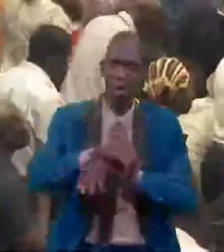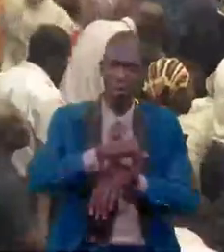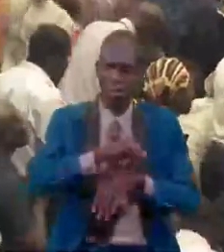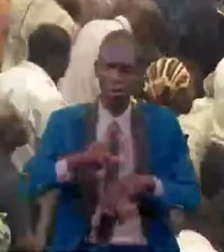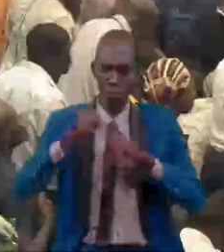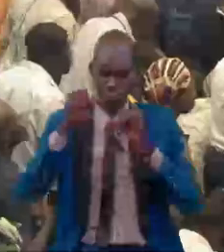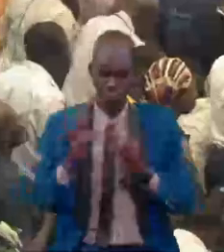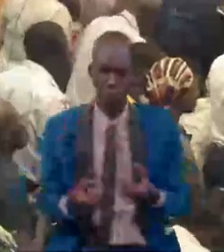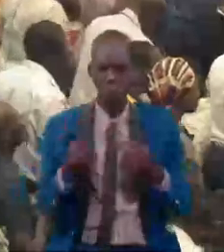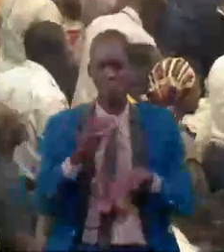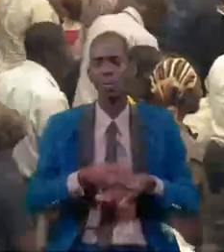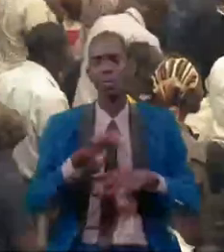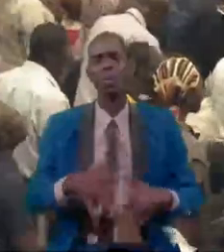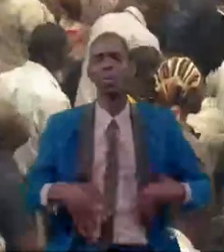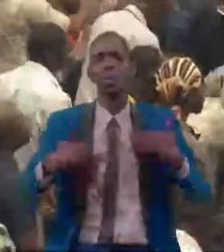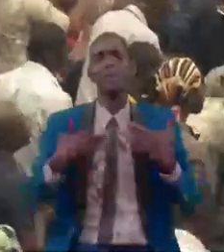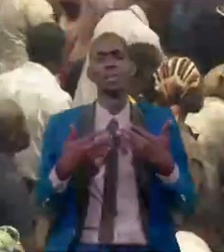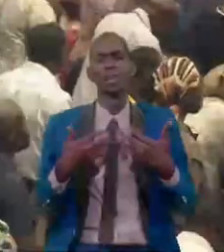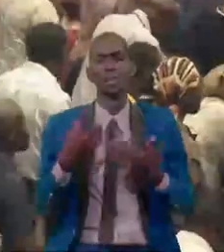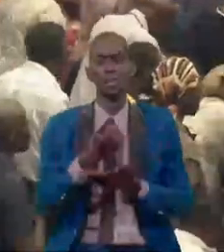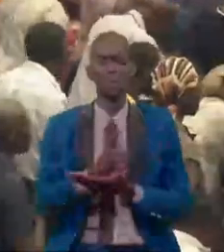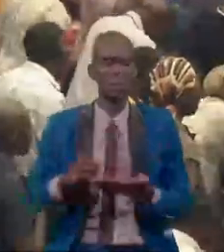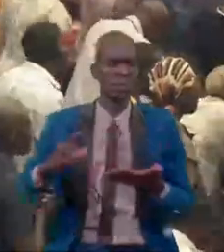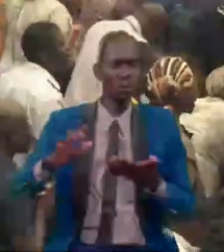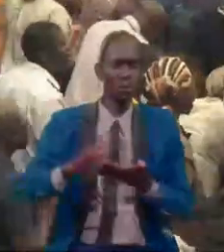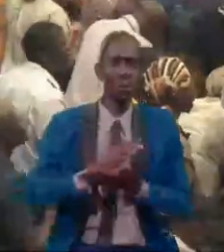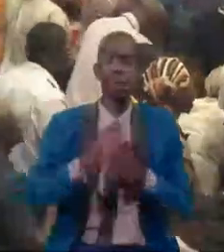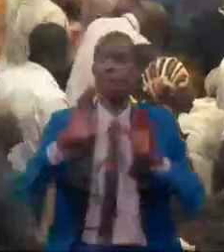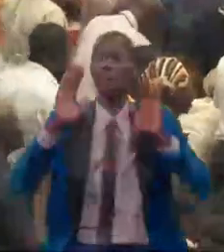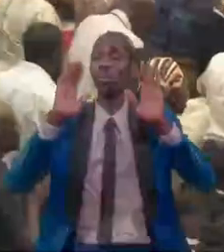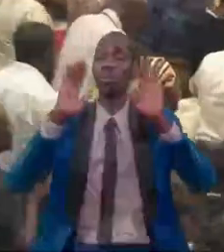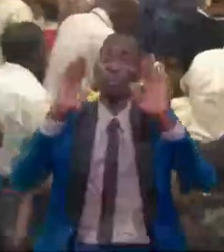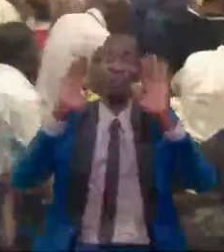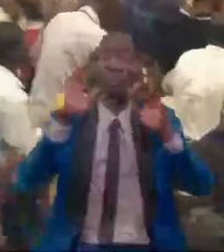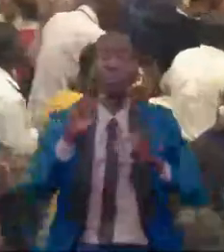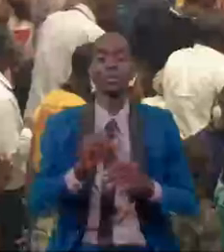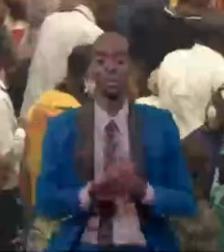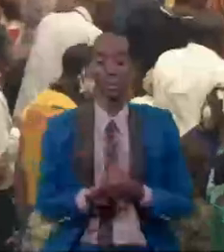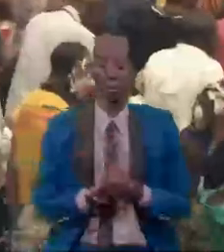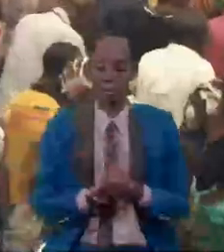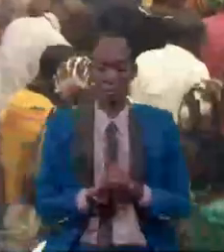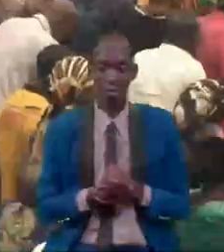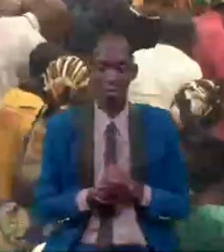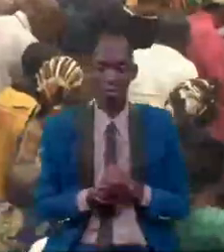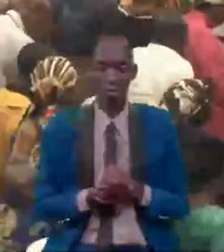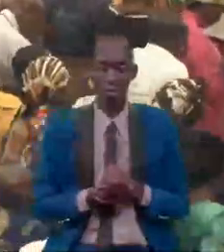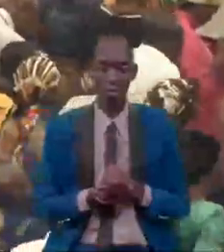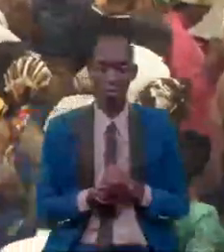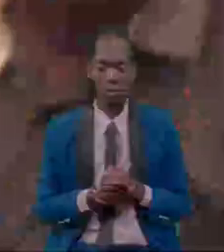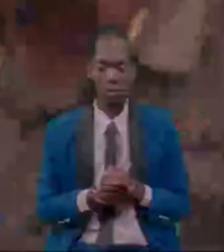oui, ce sont les merveilles qui triomphent des démons qui viennent sur vous. Les merveilles surnaturelles,